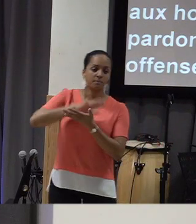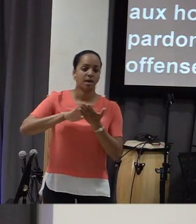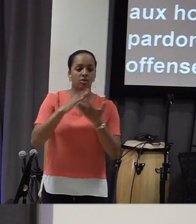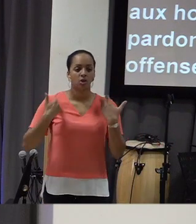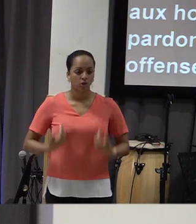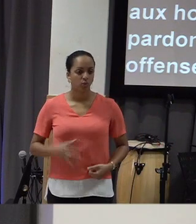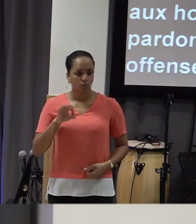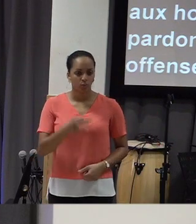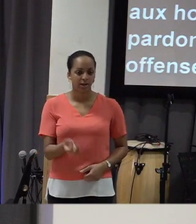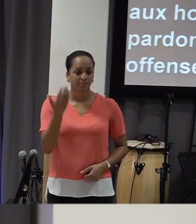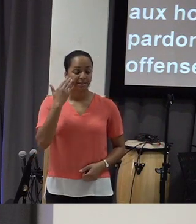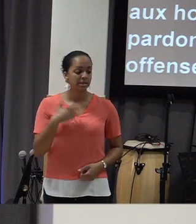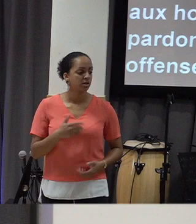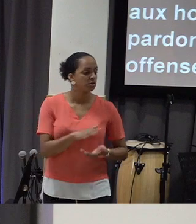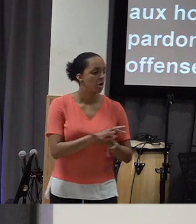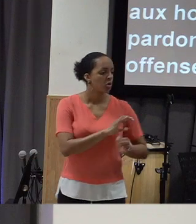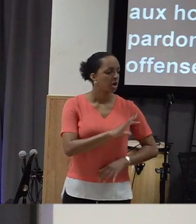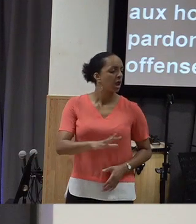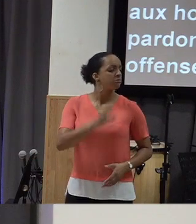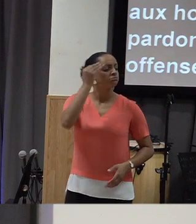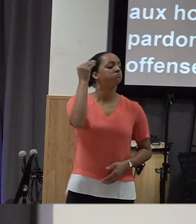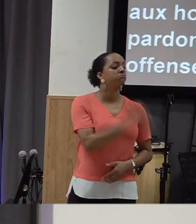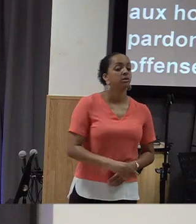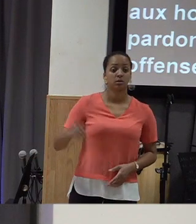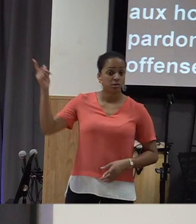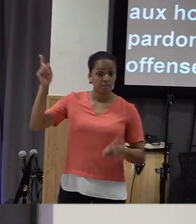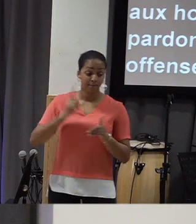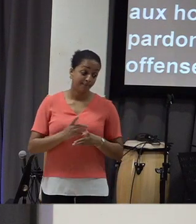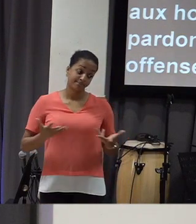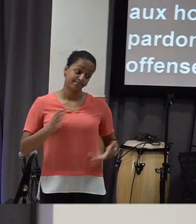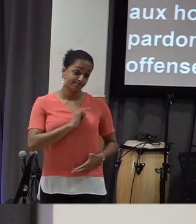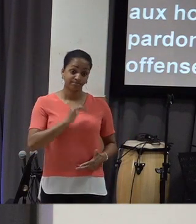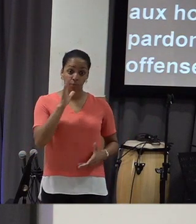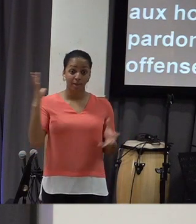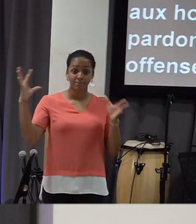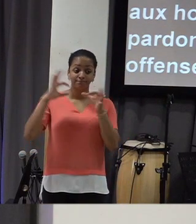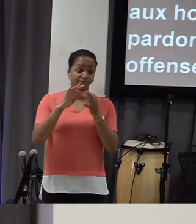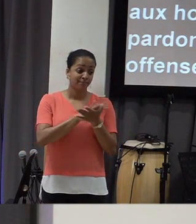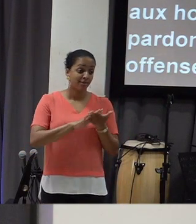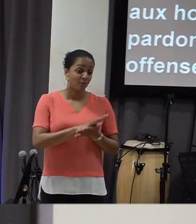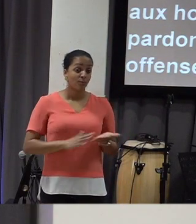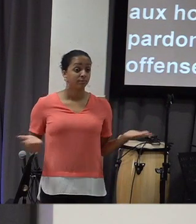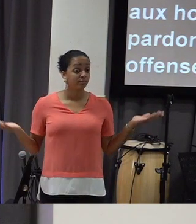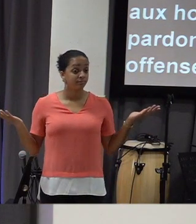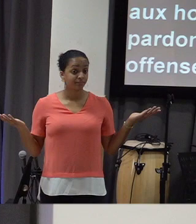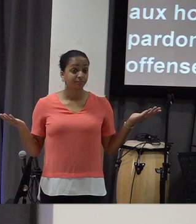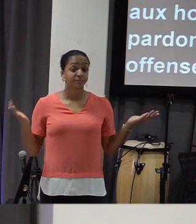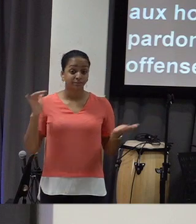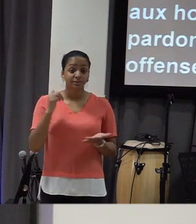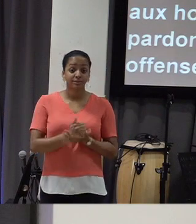hommes, votre Père ne vous pardonnera pas non plus vos offenses. Amen. C'est le non-pardon.